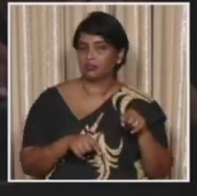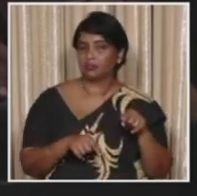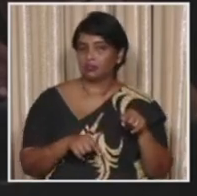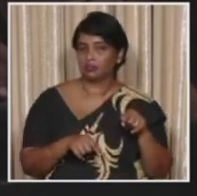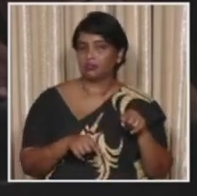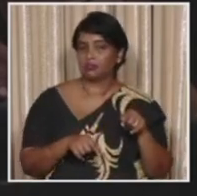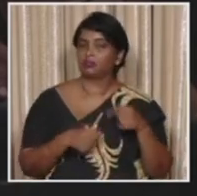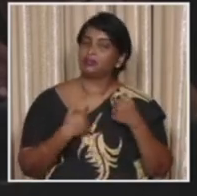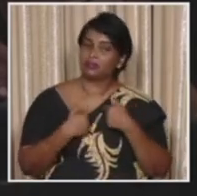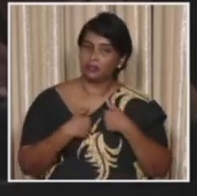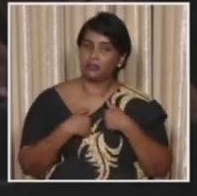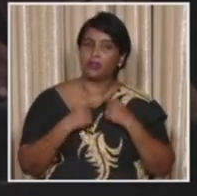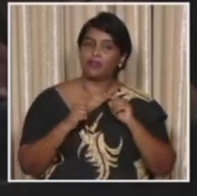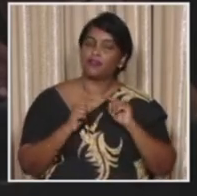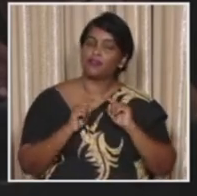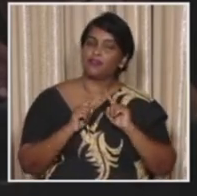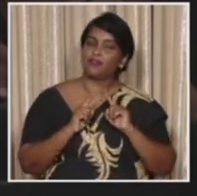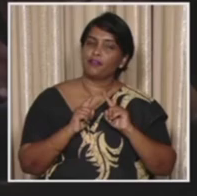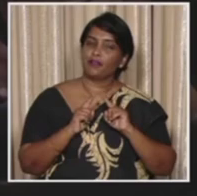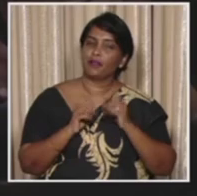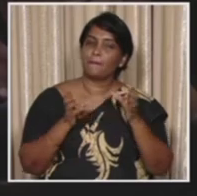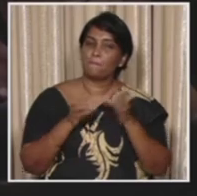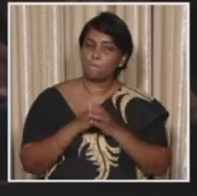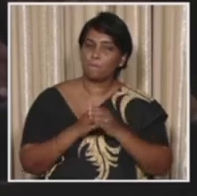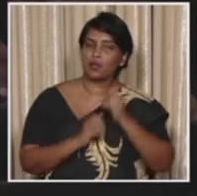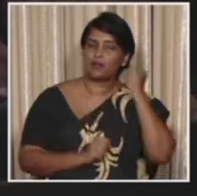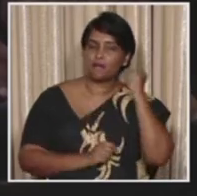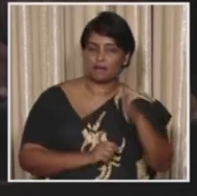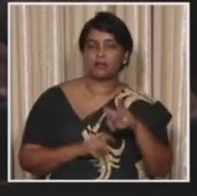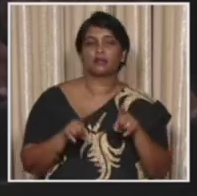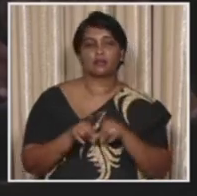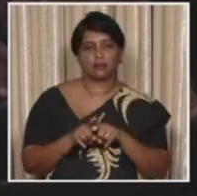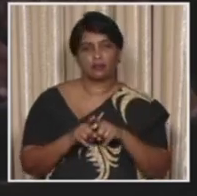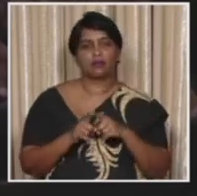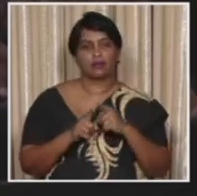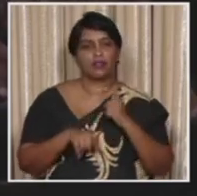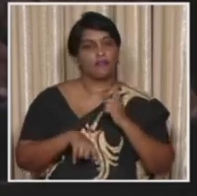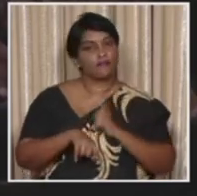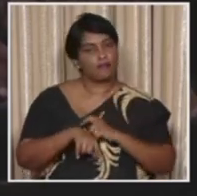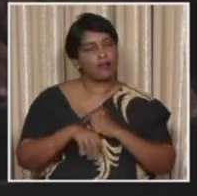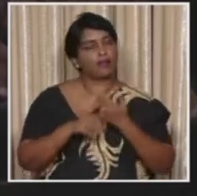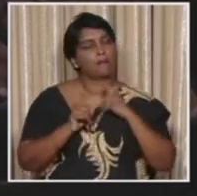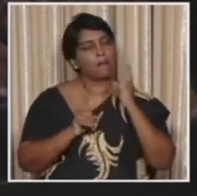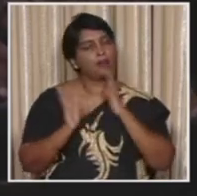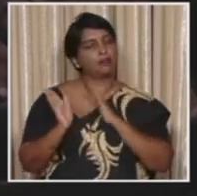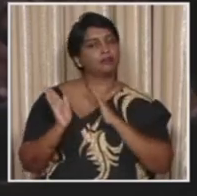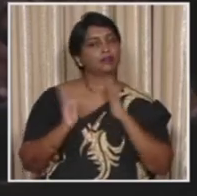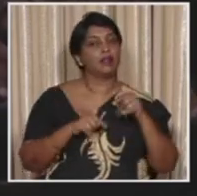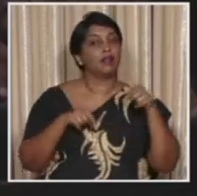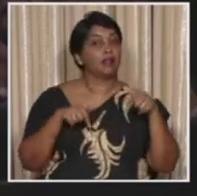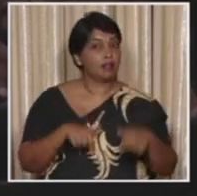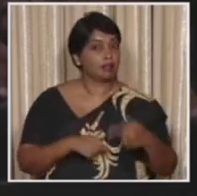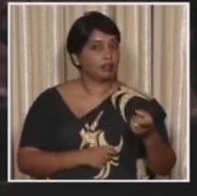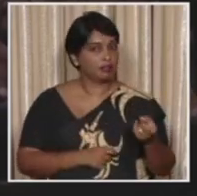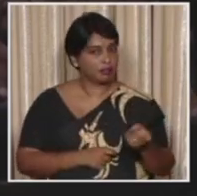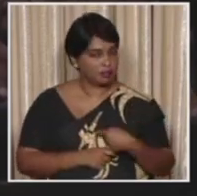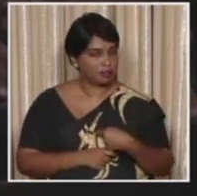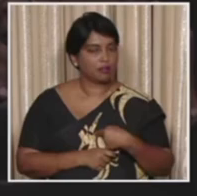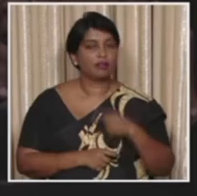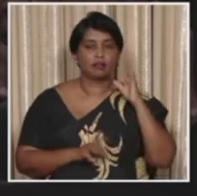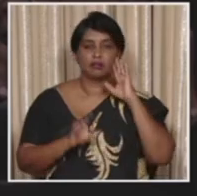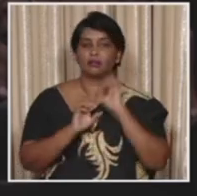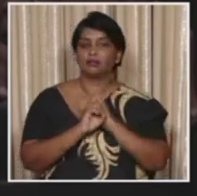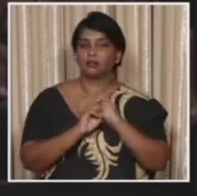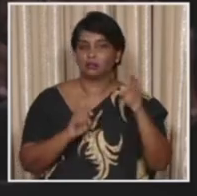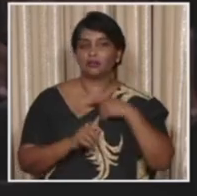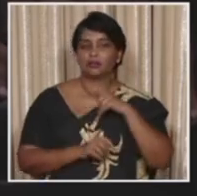Mama wenat pakshetro ayeh bawa dapatino. Isha man kahle eragena. Ada di ni ya, mei prakasa kerana